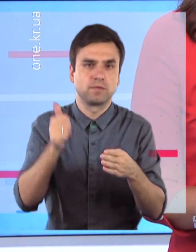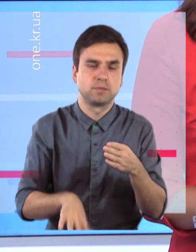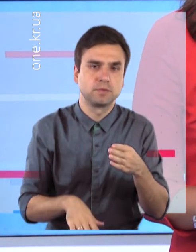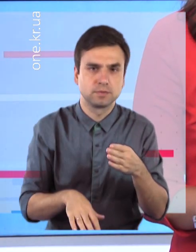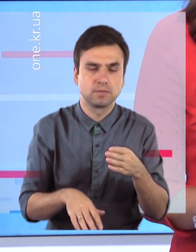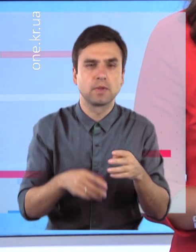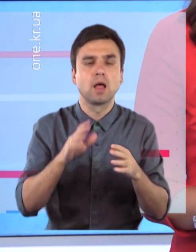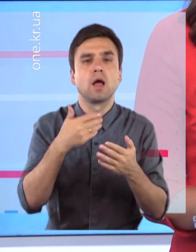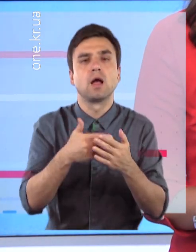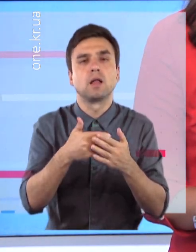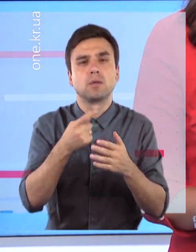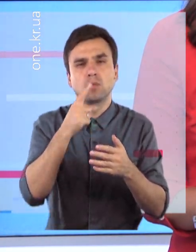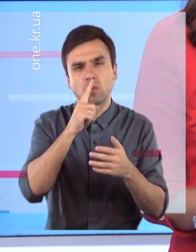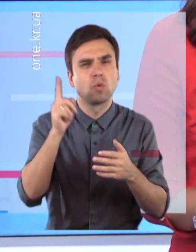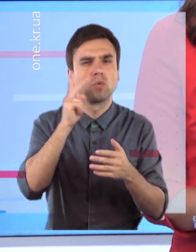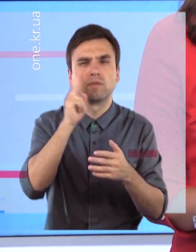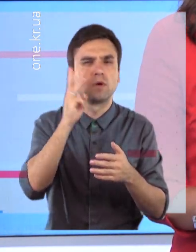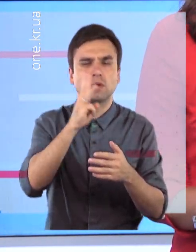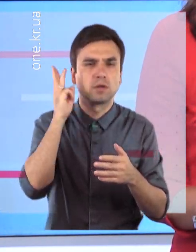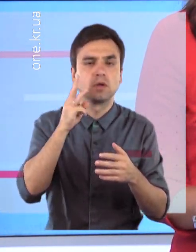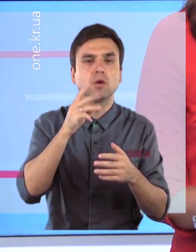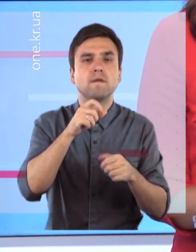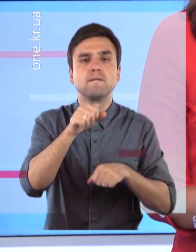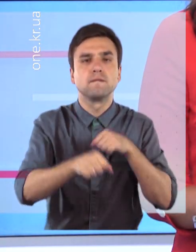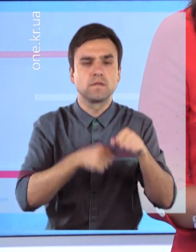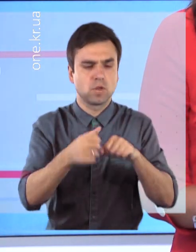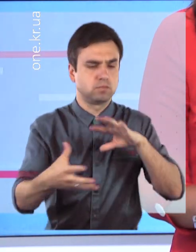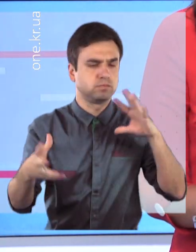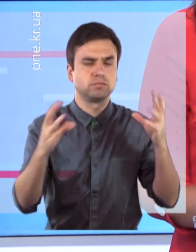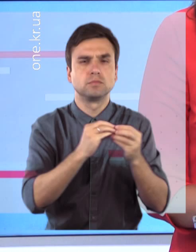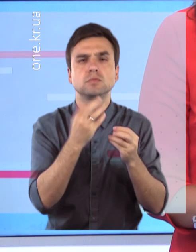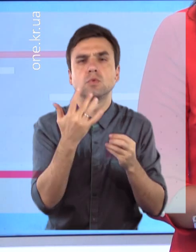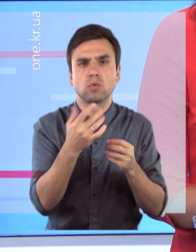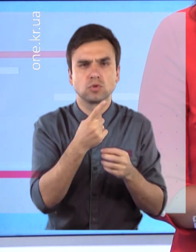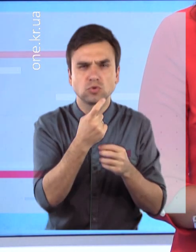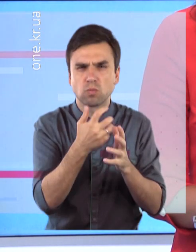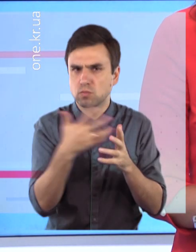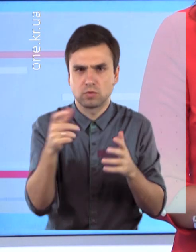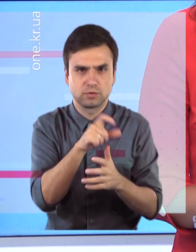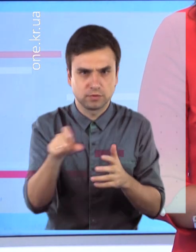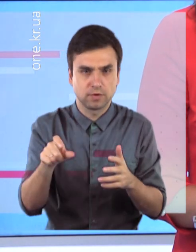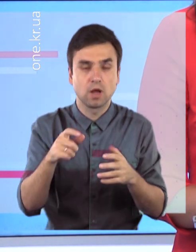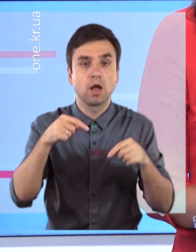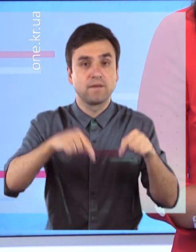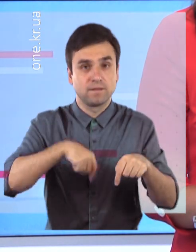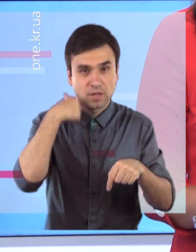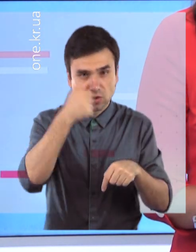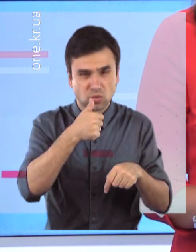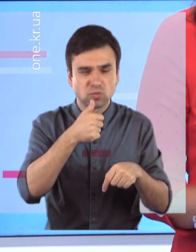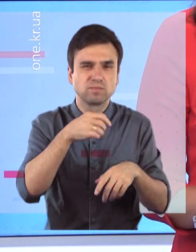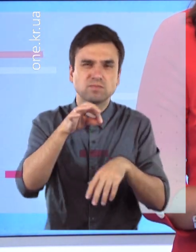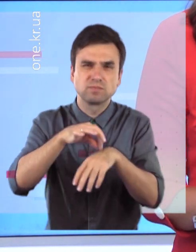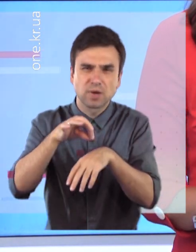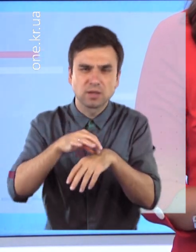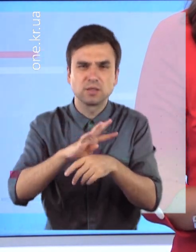двоколісного. Проте, якщо у попередні дні незалежності кількість велосипедистів завжди перевалювала за сотню учасників, то цьогоріч